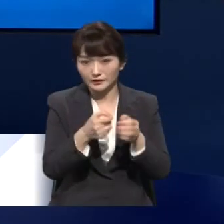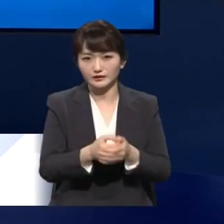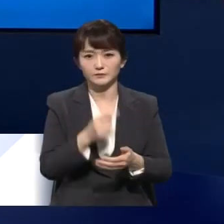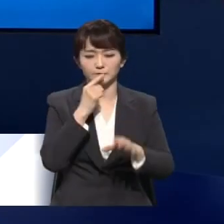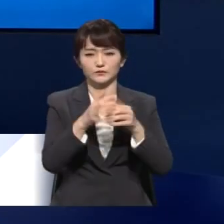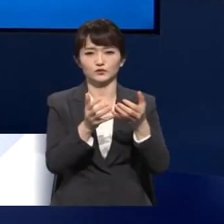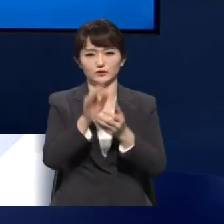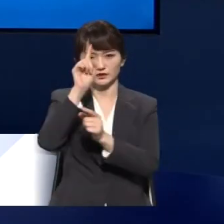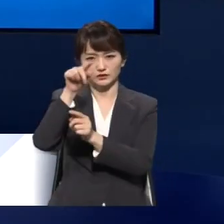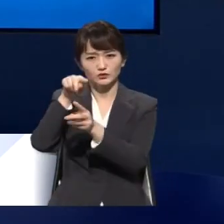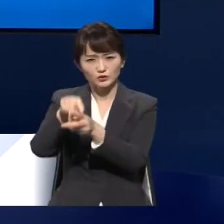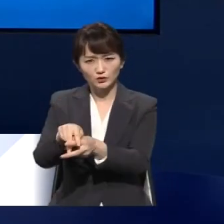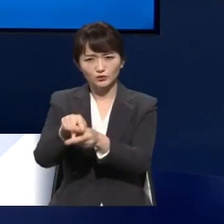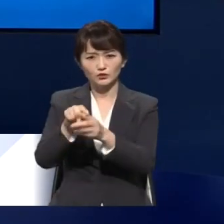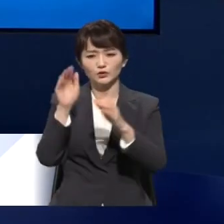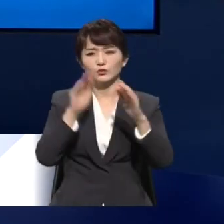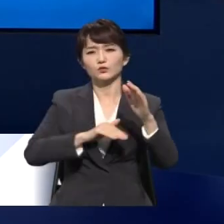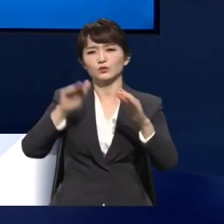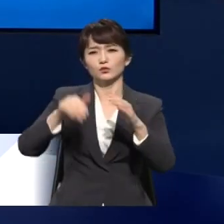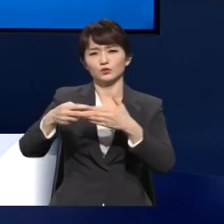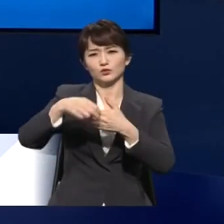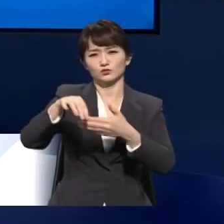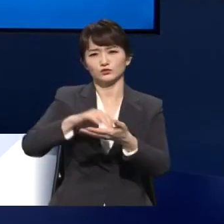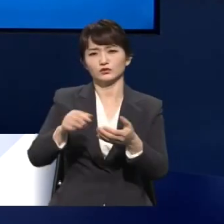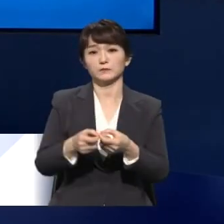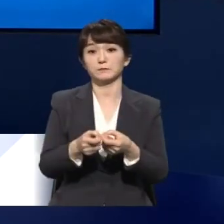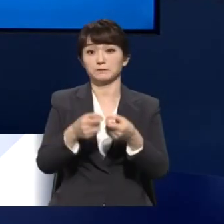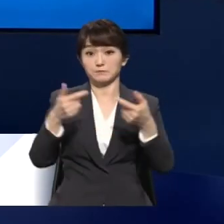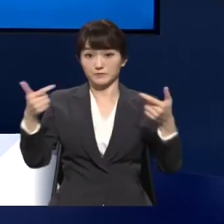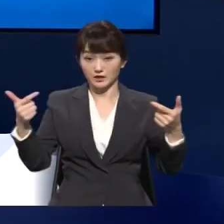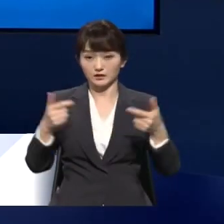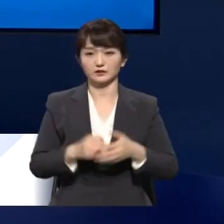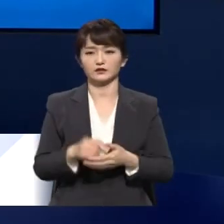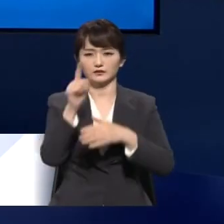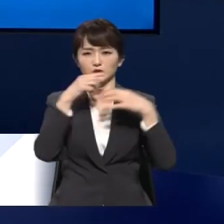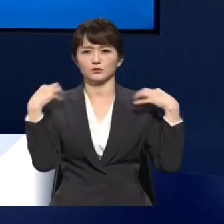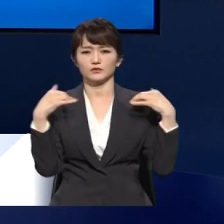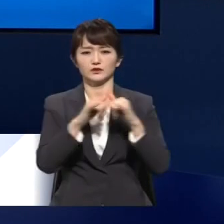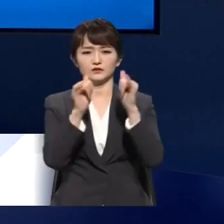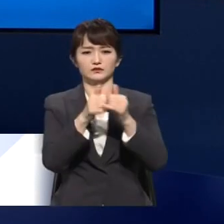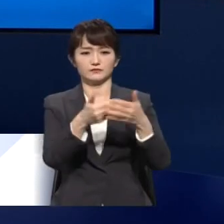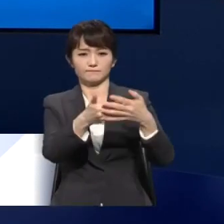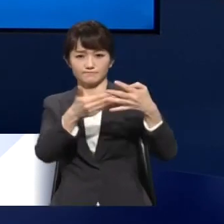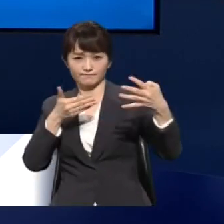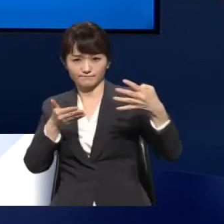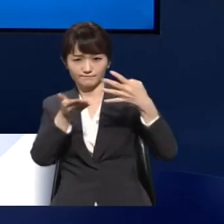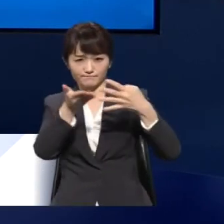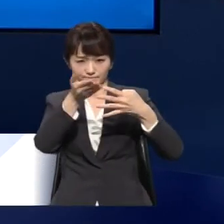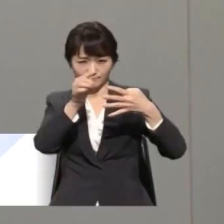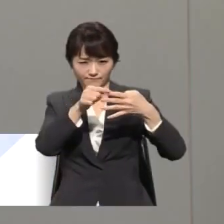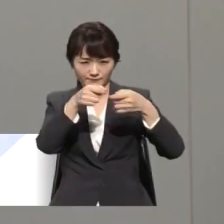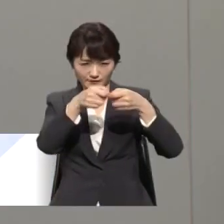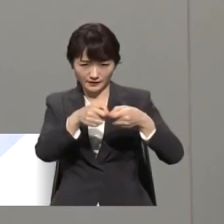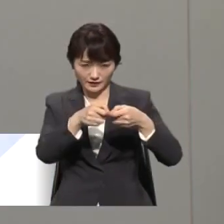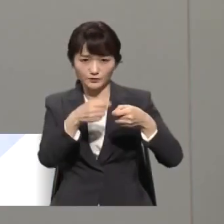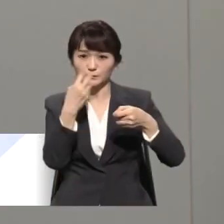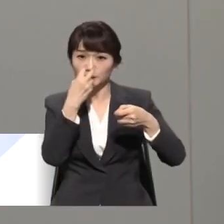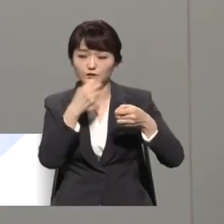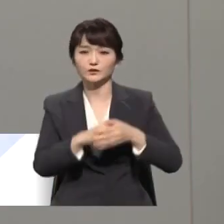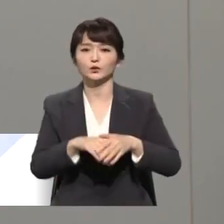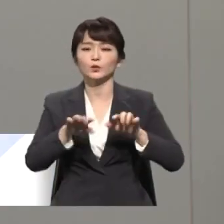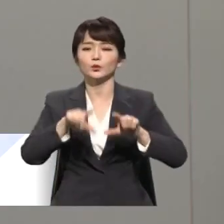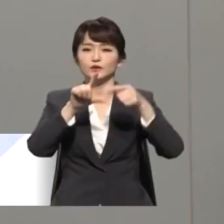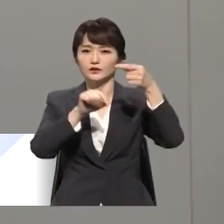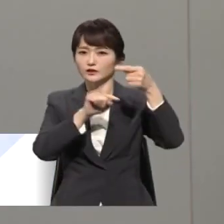00 무료를 배포 꽉 충하고 정부의 사회적 거리 등이 조치를 재조 능해 가겠습니다 올해 상반기 중